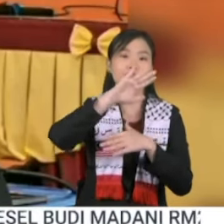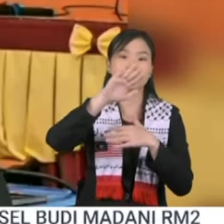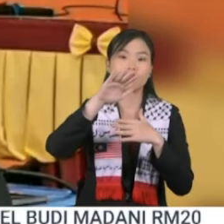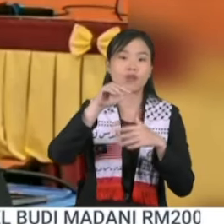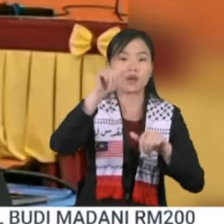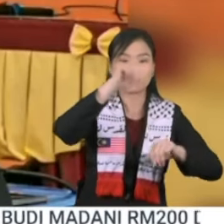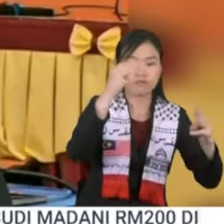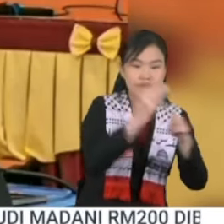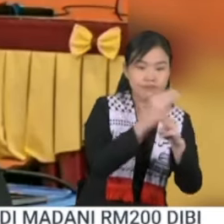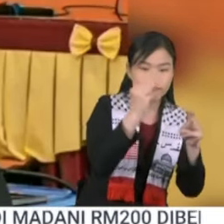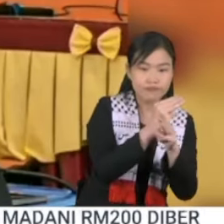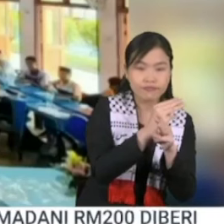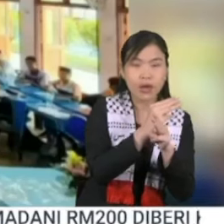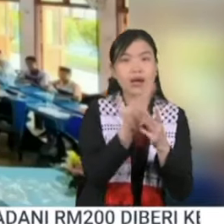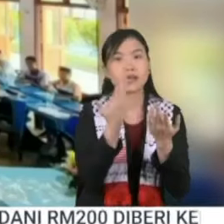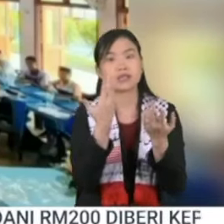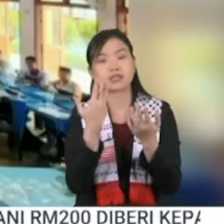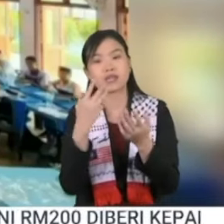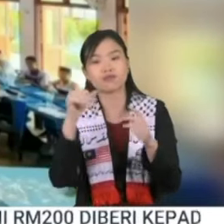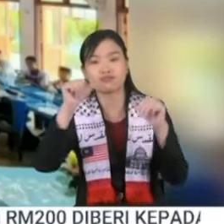pelajaran daripada keseluruhan